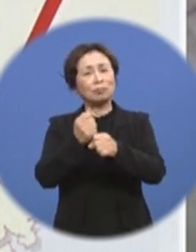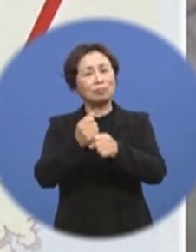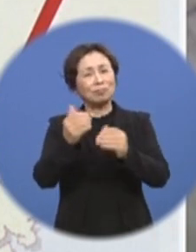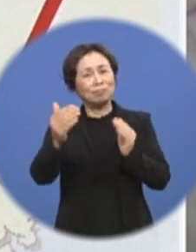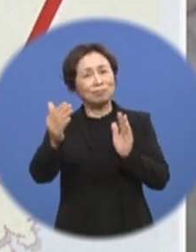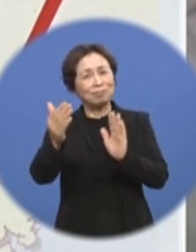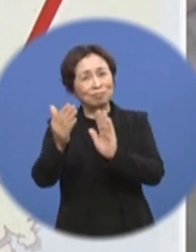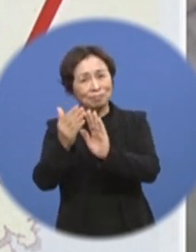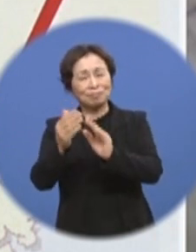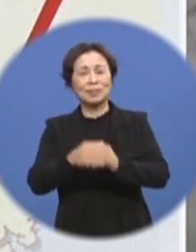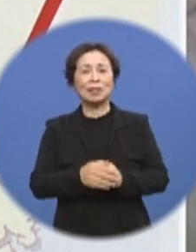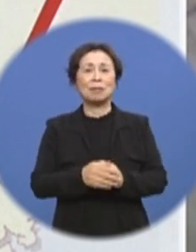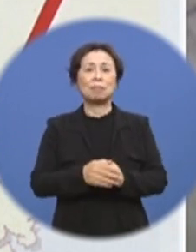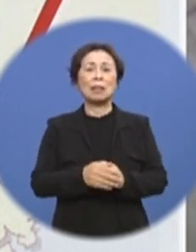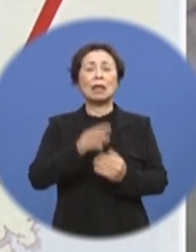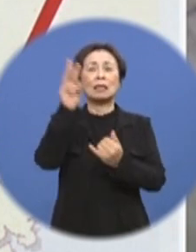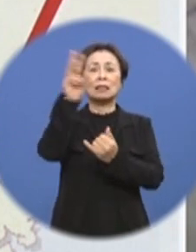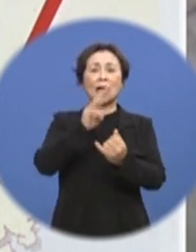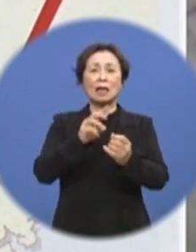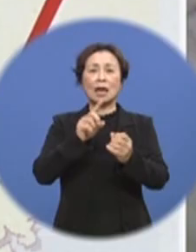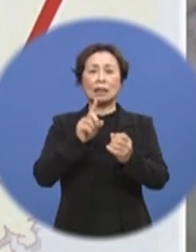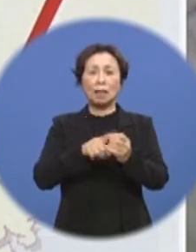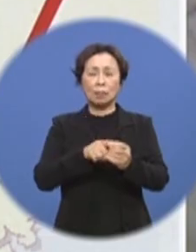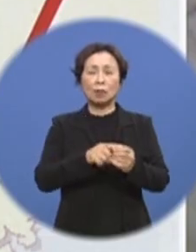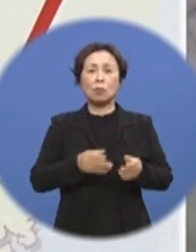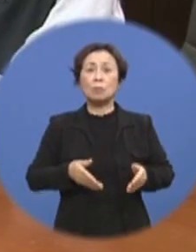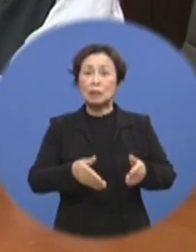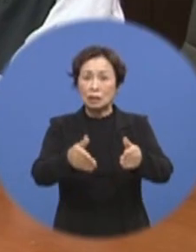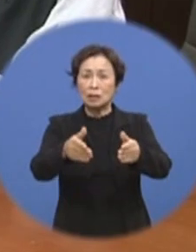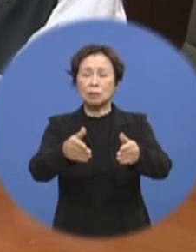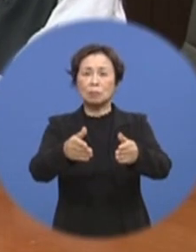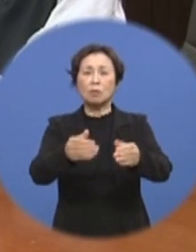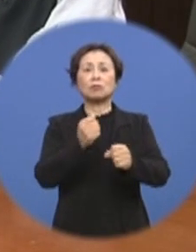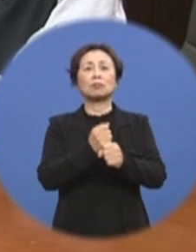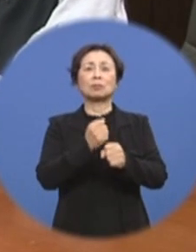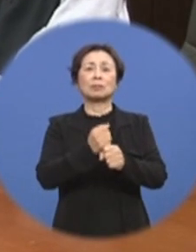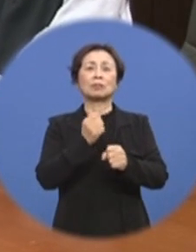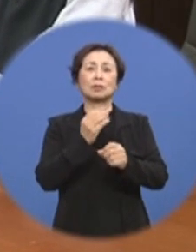災害に備えた道路もきちんとしておかないといけませんね